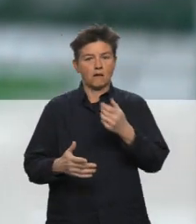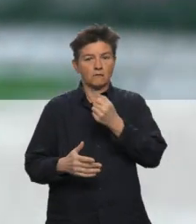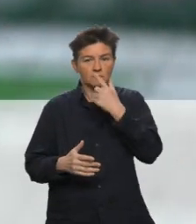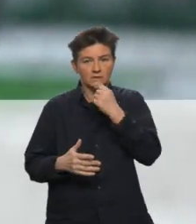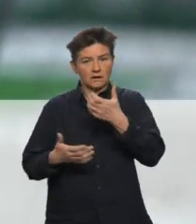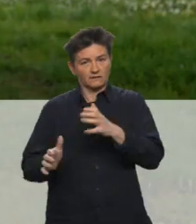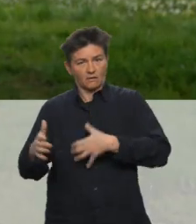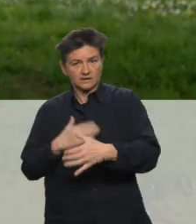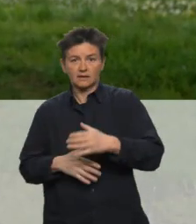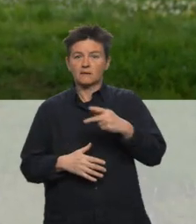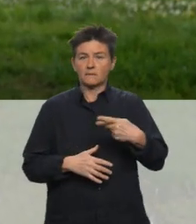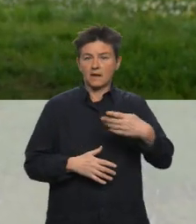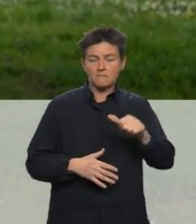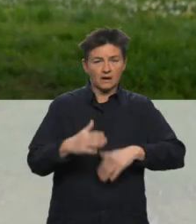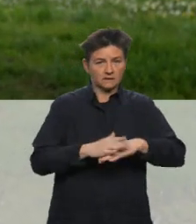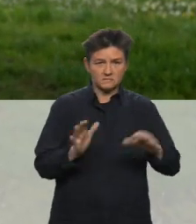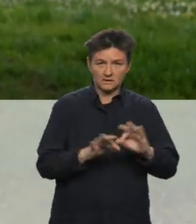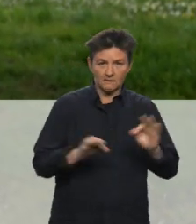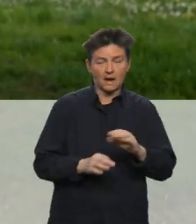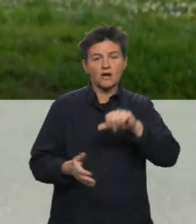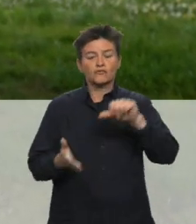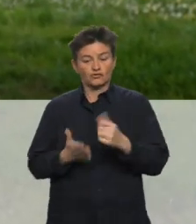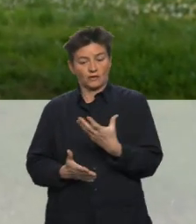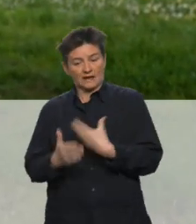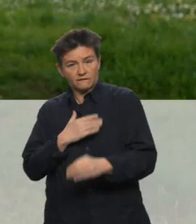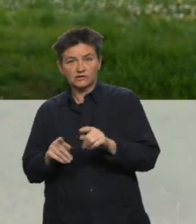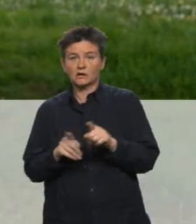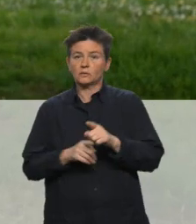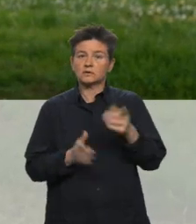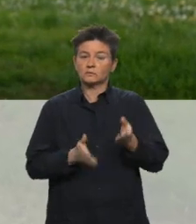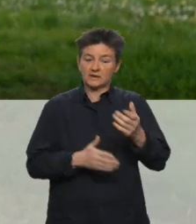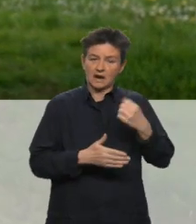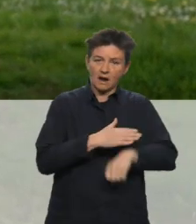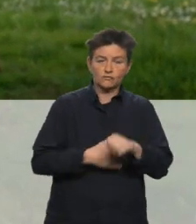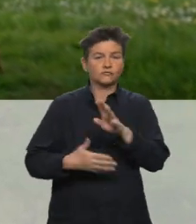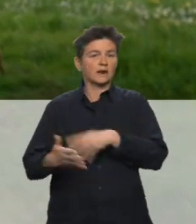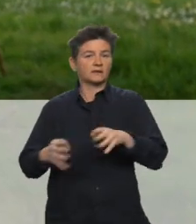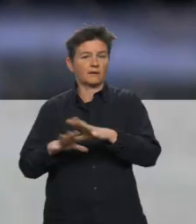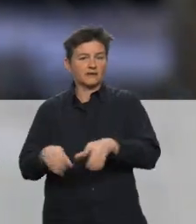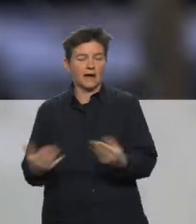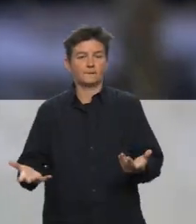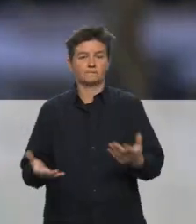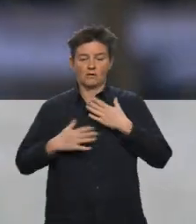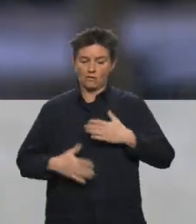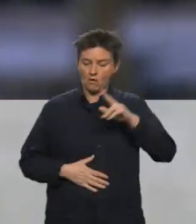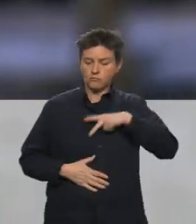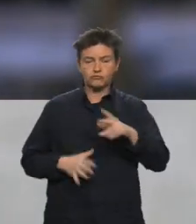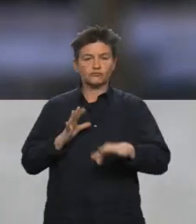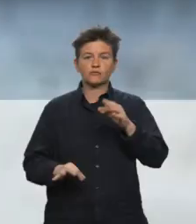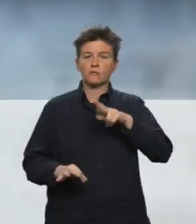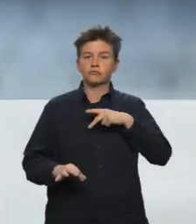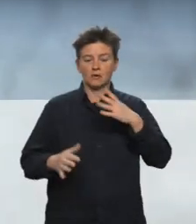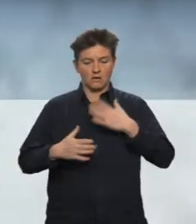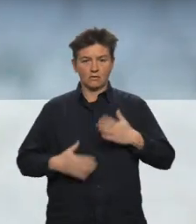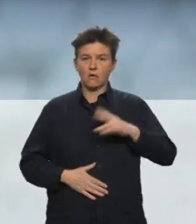la contraception, à la PMA sans restriction, au centre IVG, aux maternités et aux plannings familiaux. Mon corps, c'est mon